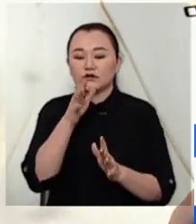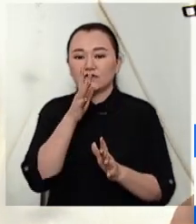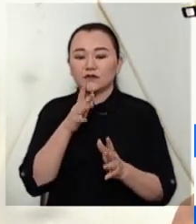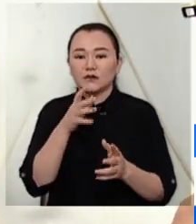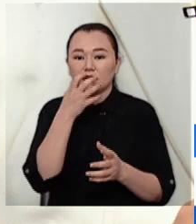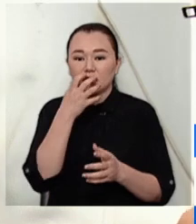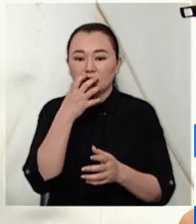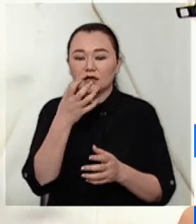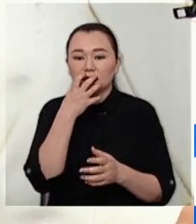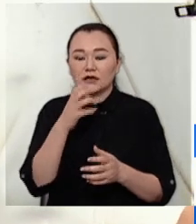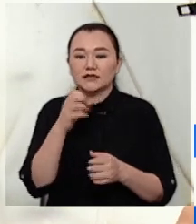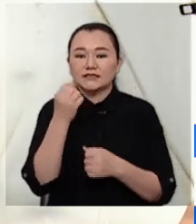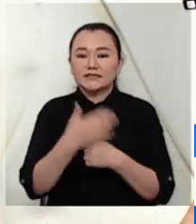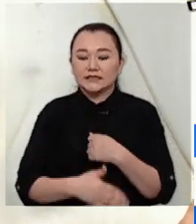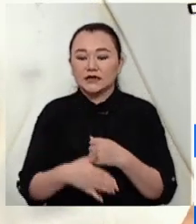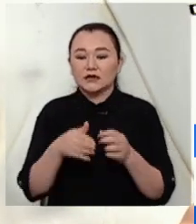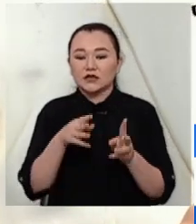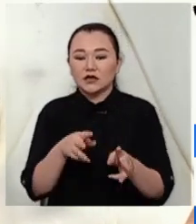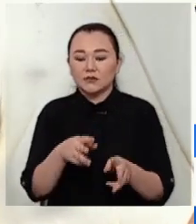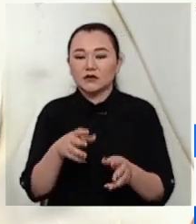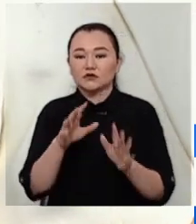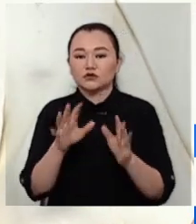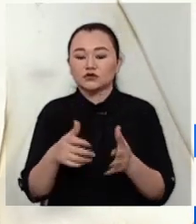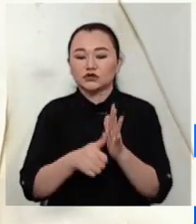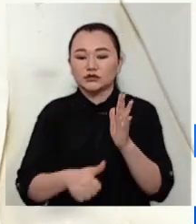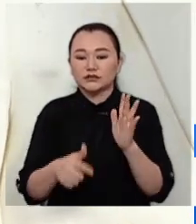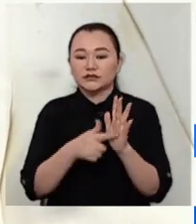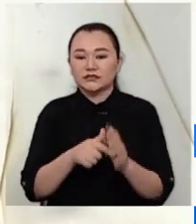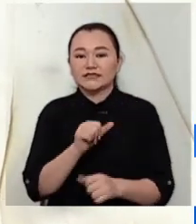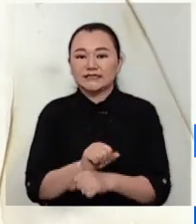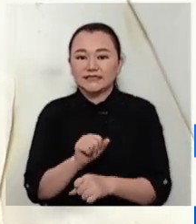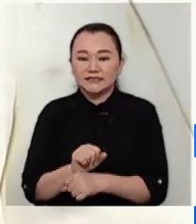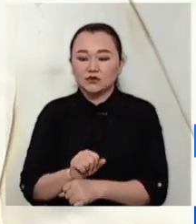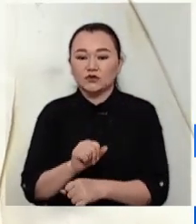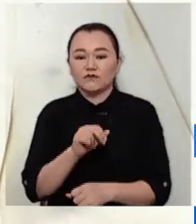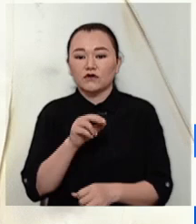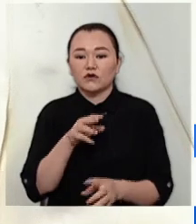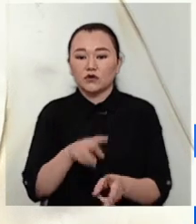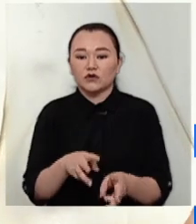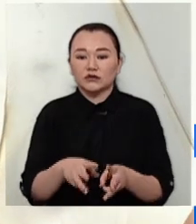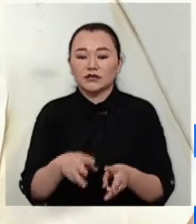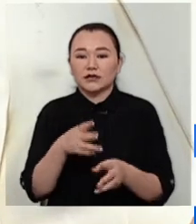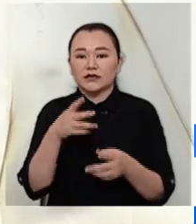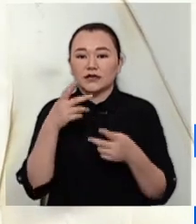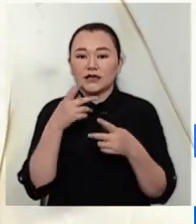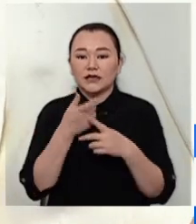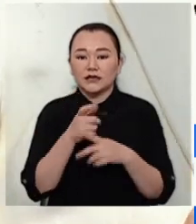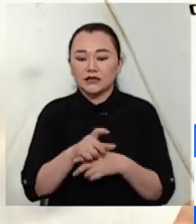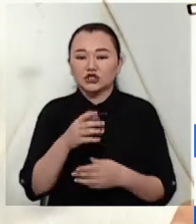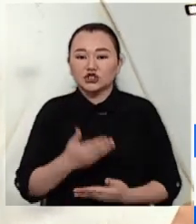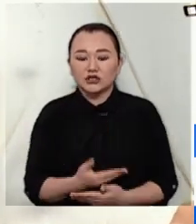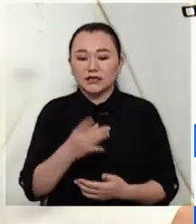сезона в теплоэлектроцентрале произошло 67 остановок котла-агрегата. Жители